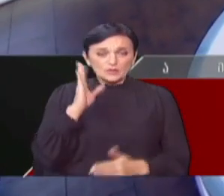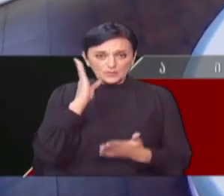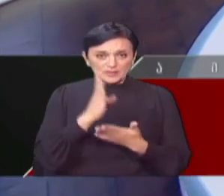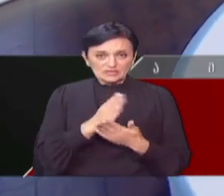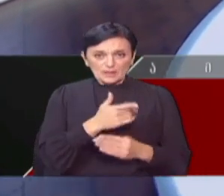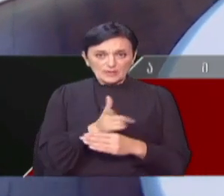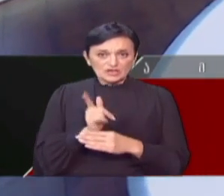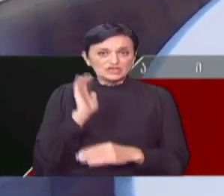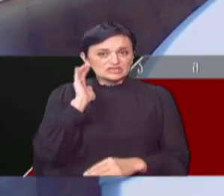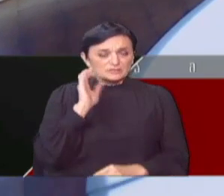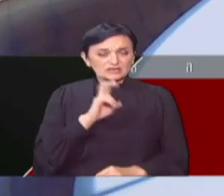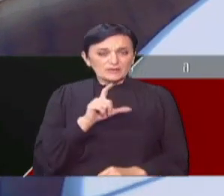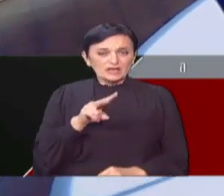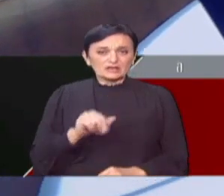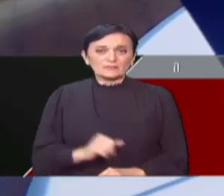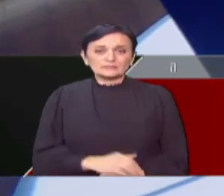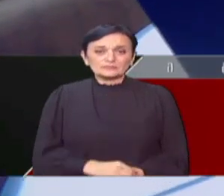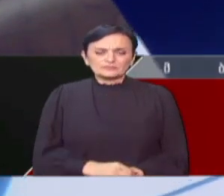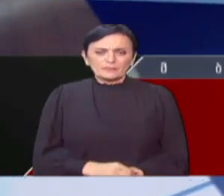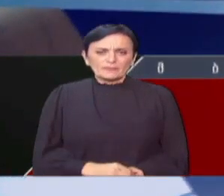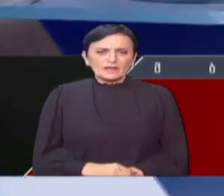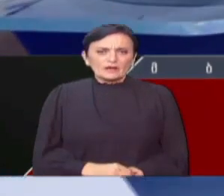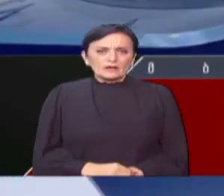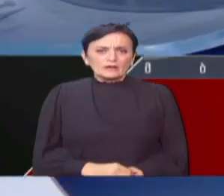დეტალებით პირდაპირ ეთერში. ბელა გისმენთ.